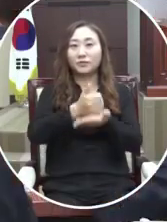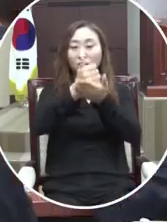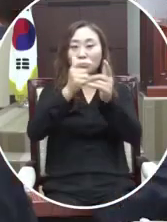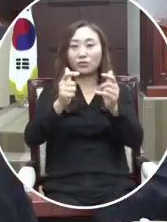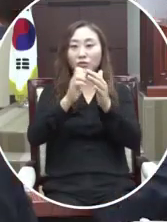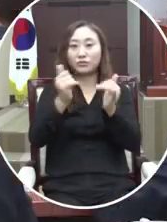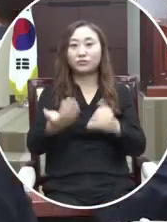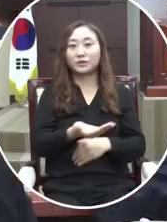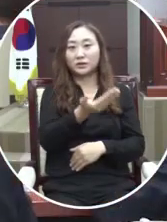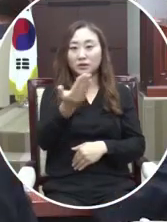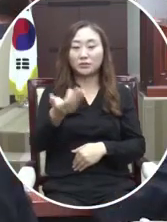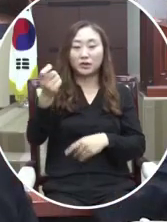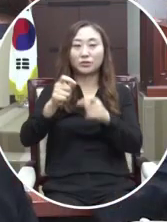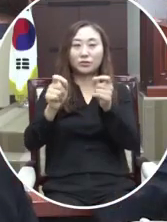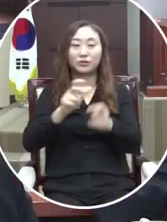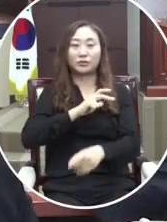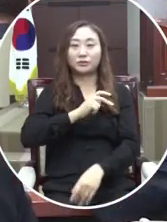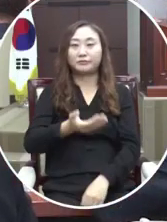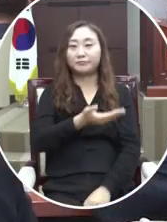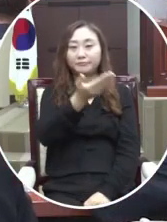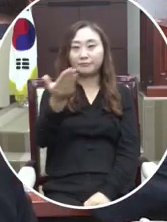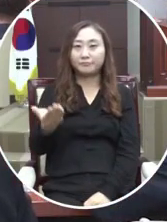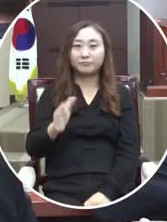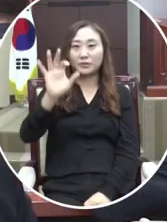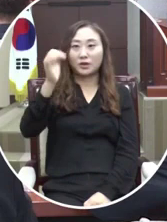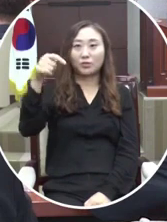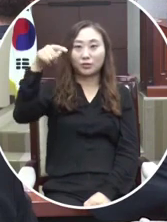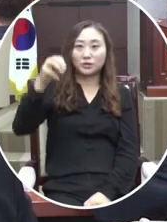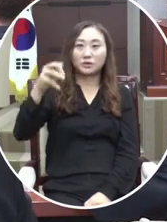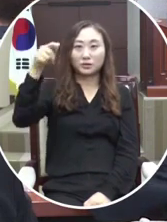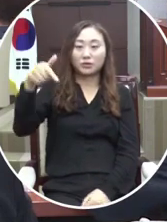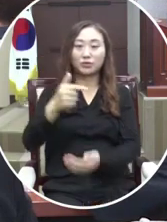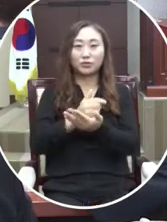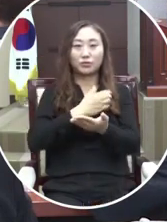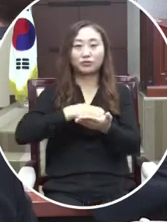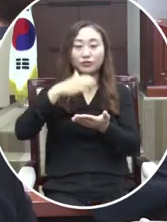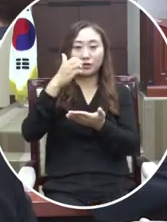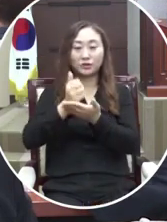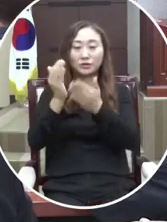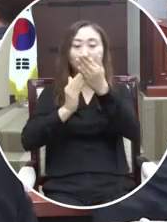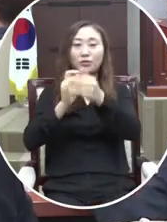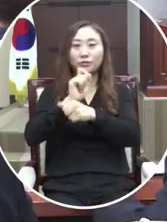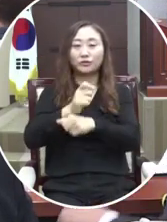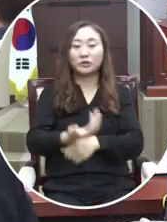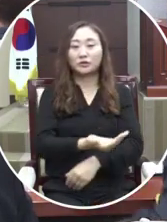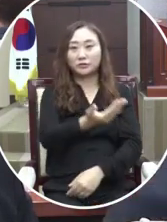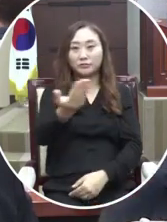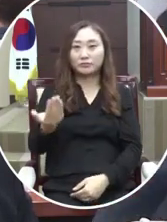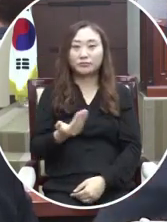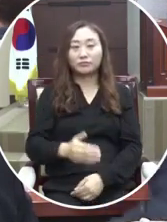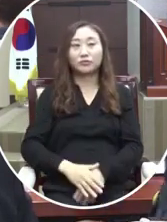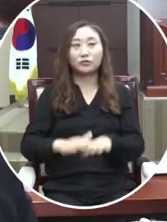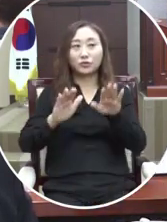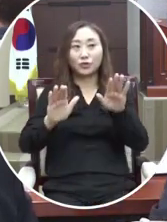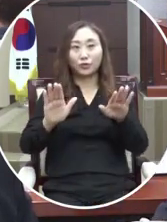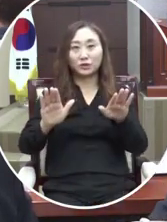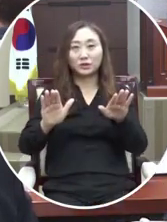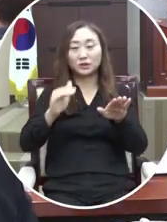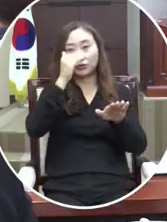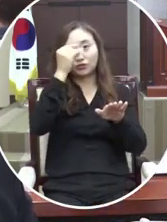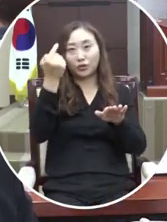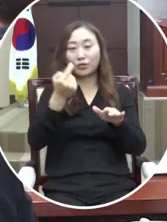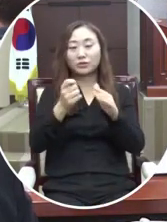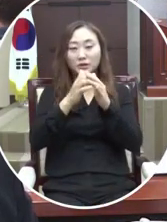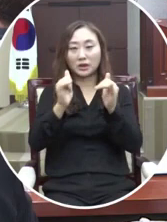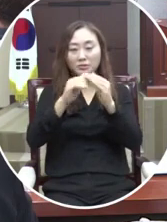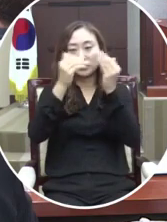존경하는 노원구민 여러분과 동료인 여러분, 오승로 구청장을 비롯한 집행부 공무원 여러분, 또한 이 자리에